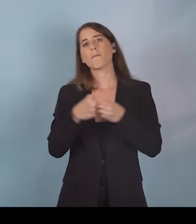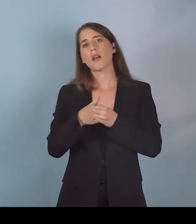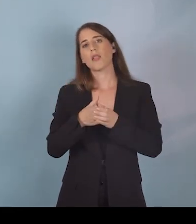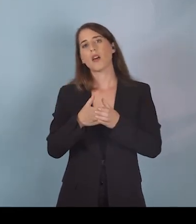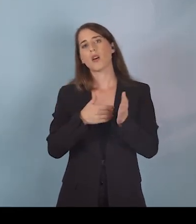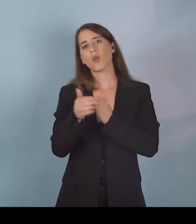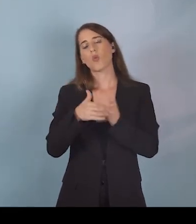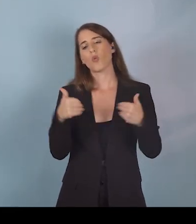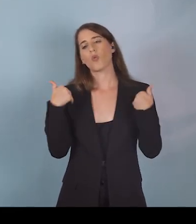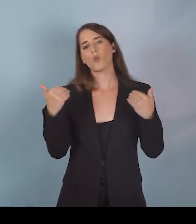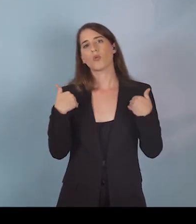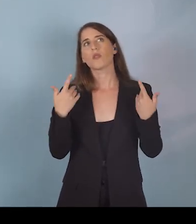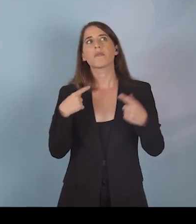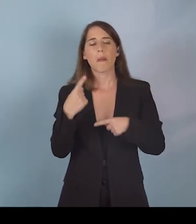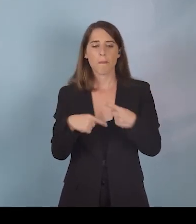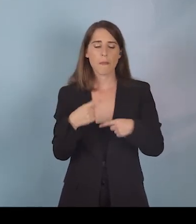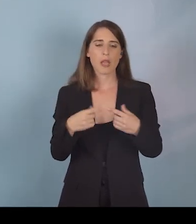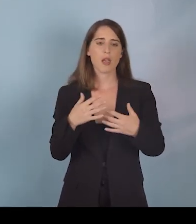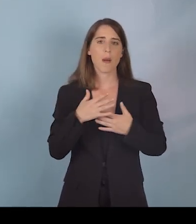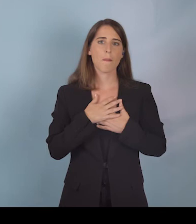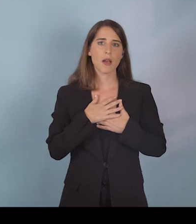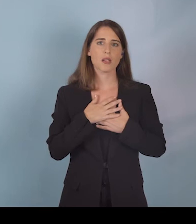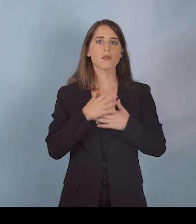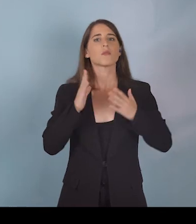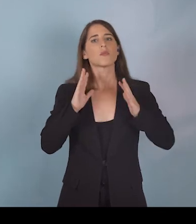Και προς το παρόν, ας πούμε, εμείς εμπειρικά τουλάχιστον,